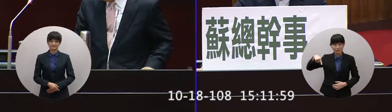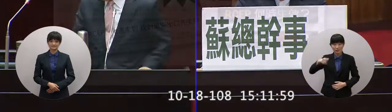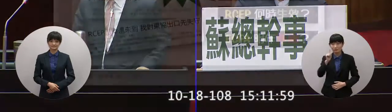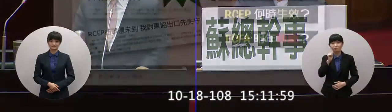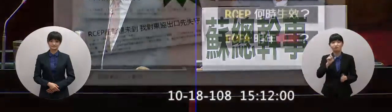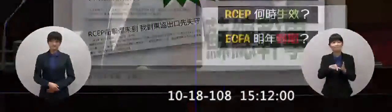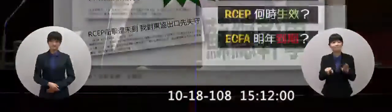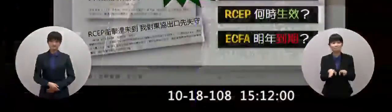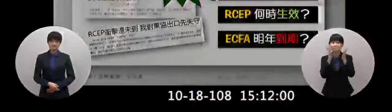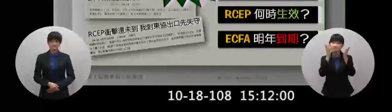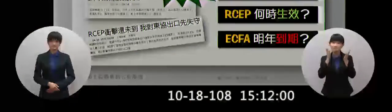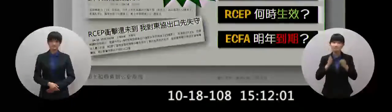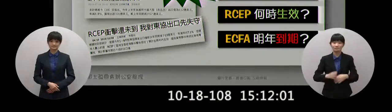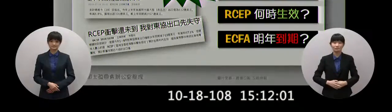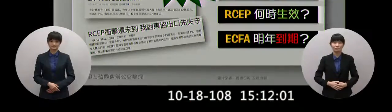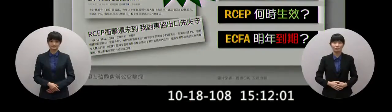效